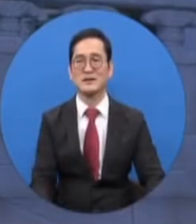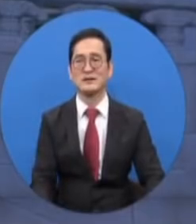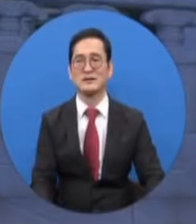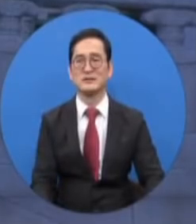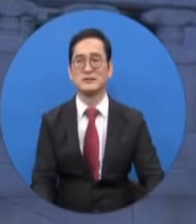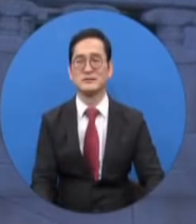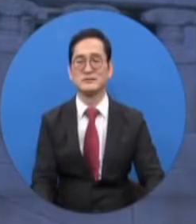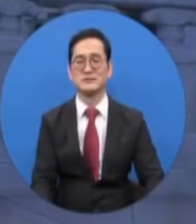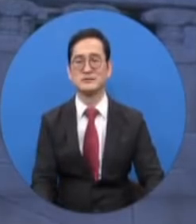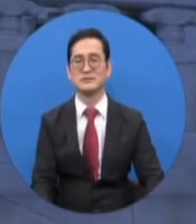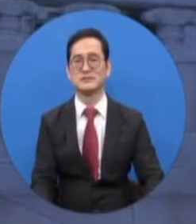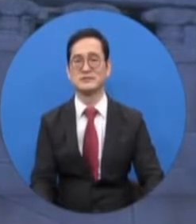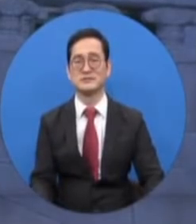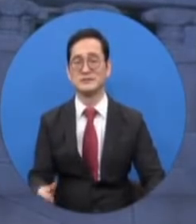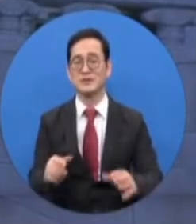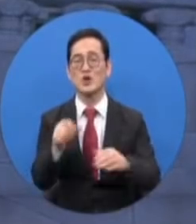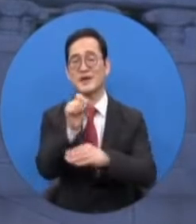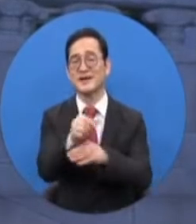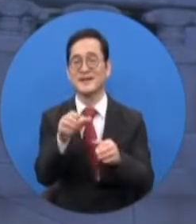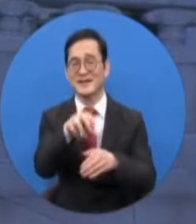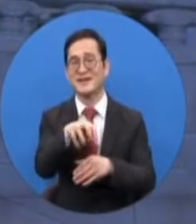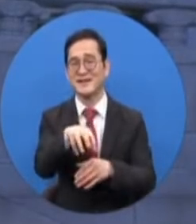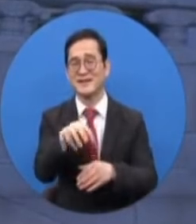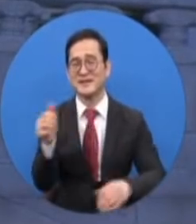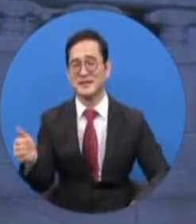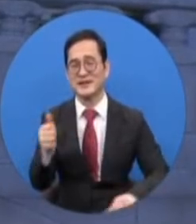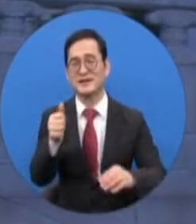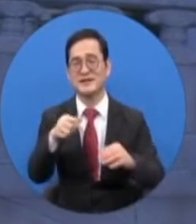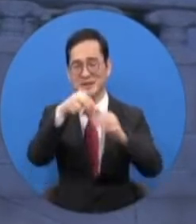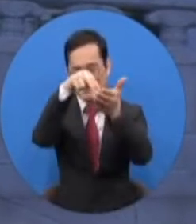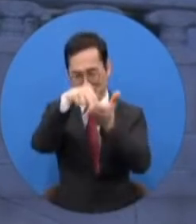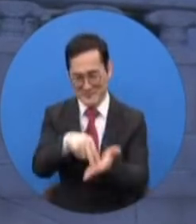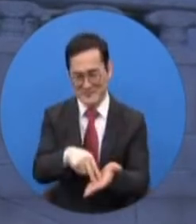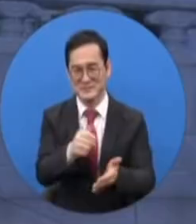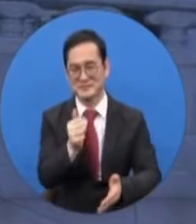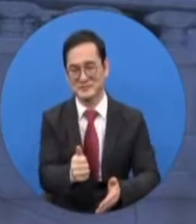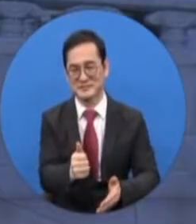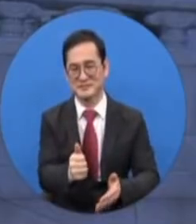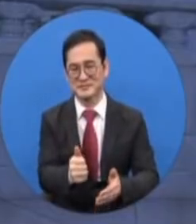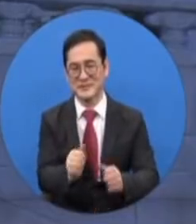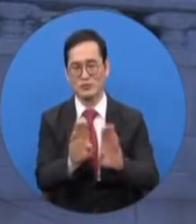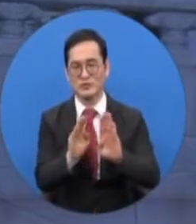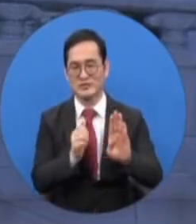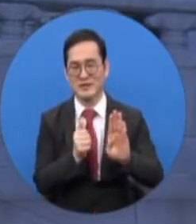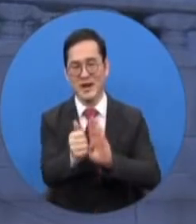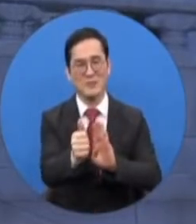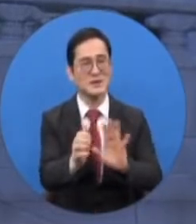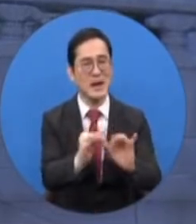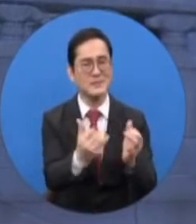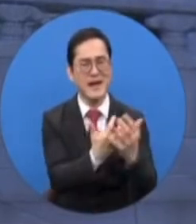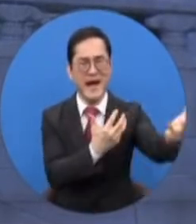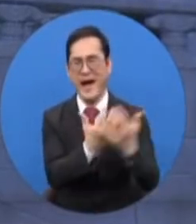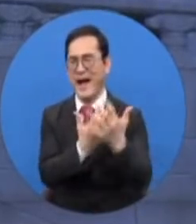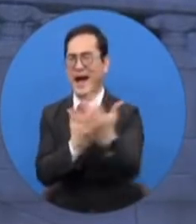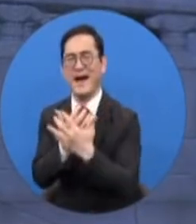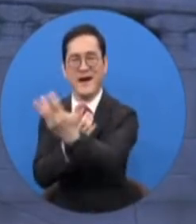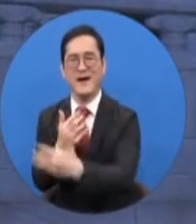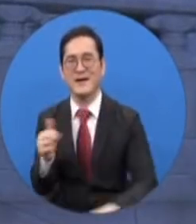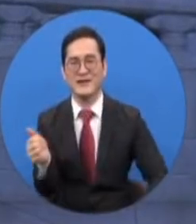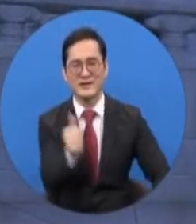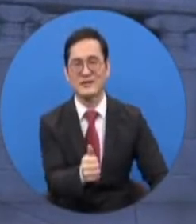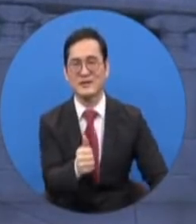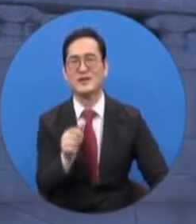딱 나와서 광화문 광장 시민들 딱 서 있고 거기서 직접 시민들이 볼 수 있는 데서 대통령이 직접 기자회견하는 모습. 자 이런 모습을 내심